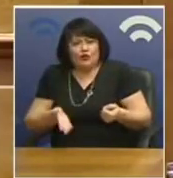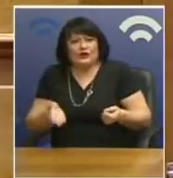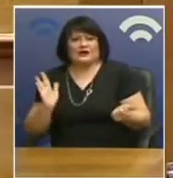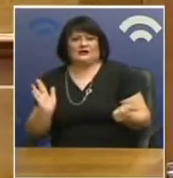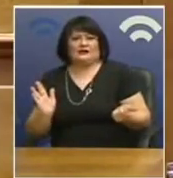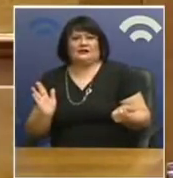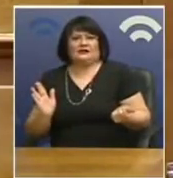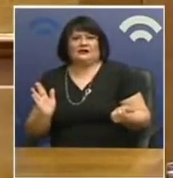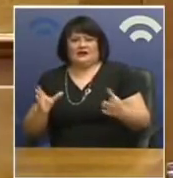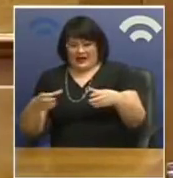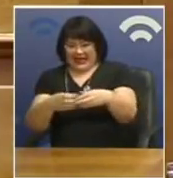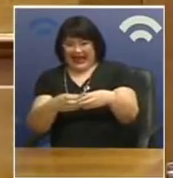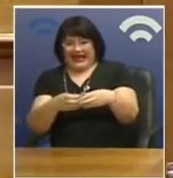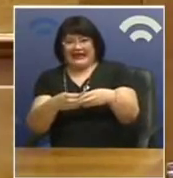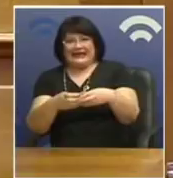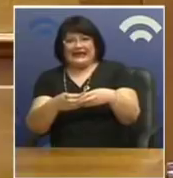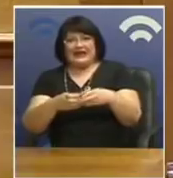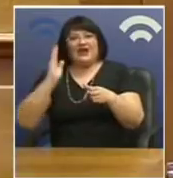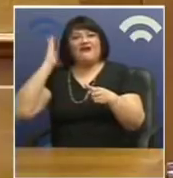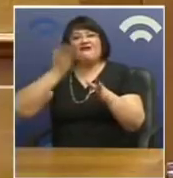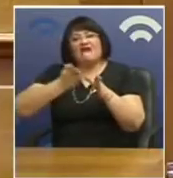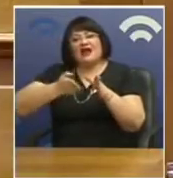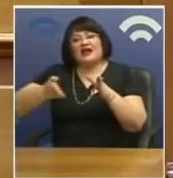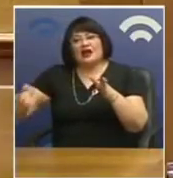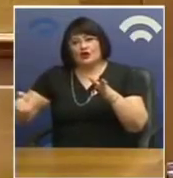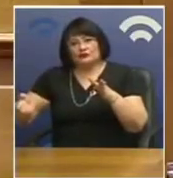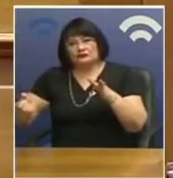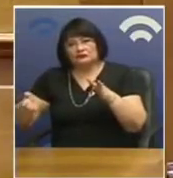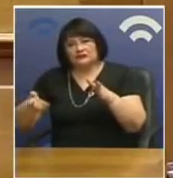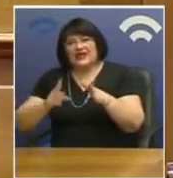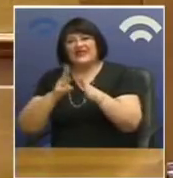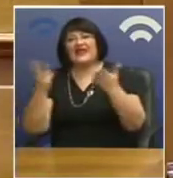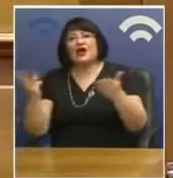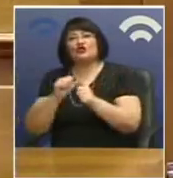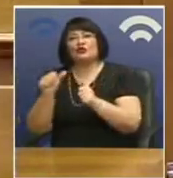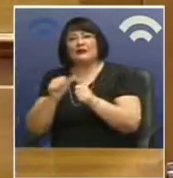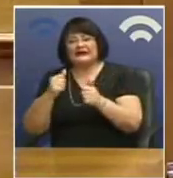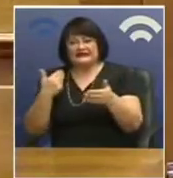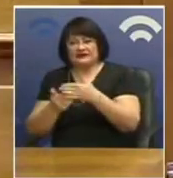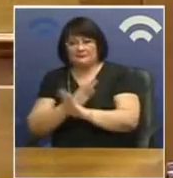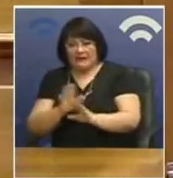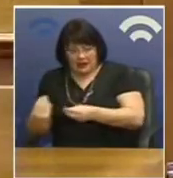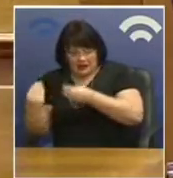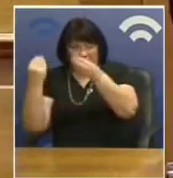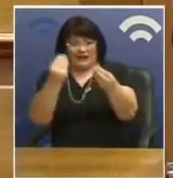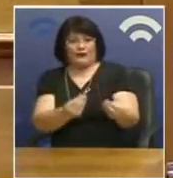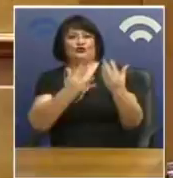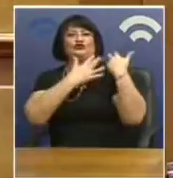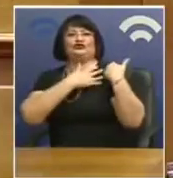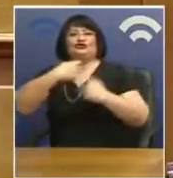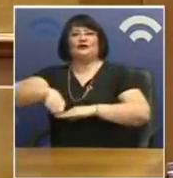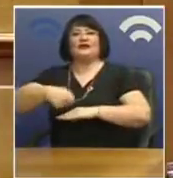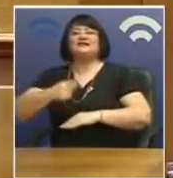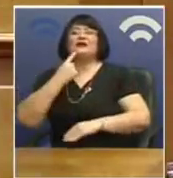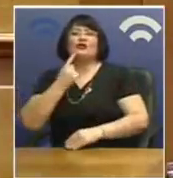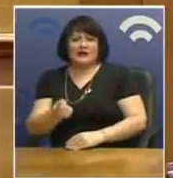αρχή οποιοδήποτε φακέλο έχει παρέλθει το 18μηνο στο αρμόδιο δικαστικό όργανο, μόνο και μόνο για να αναγνωρίσει